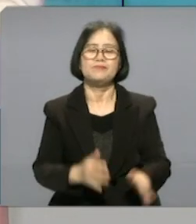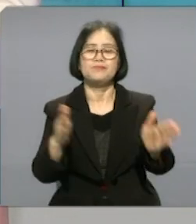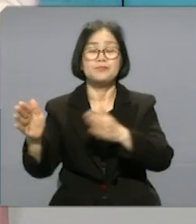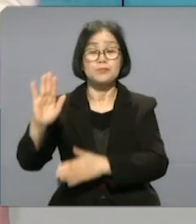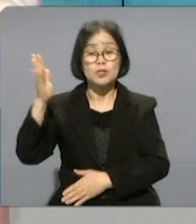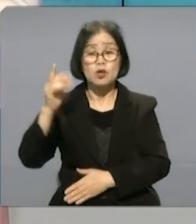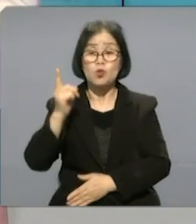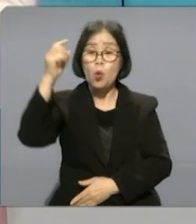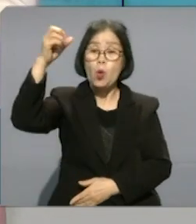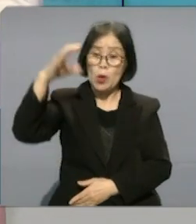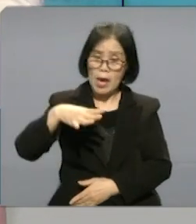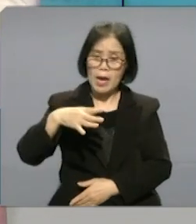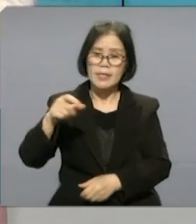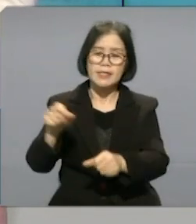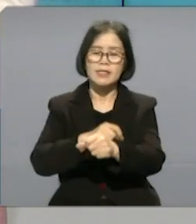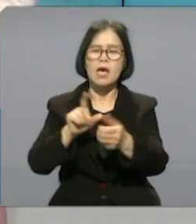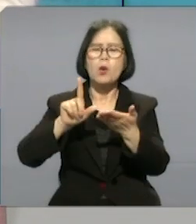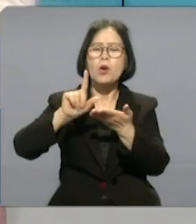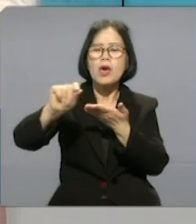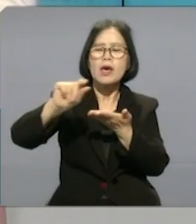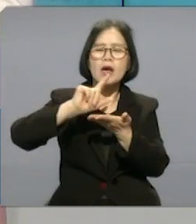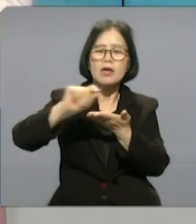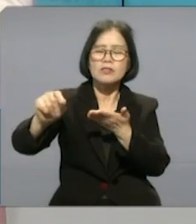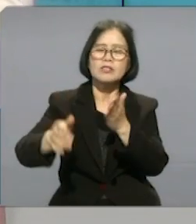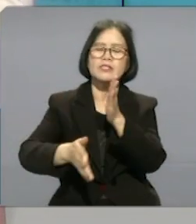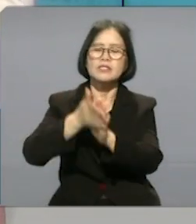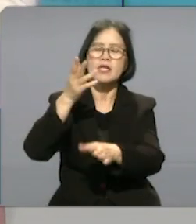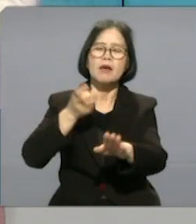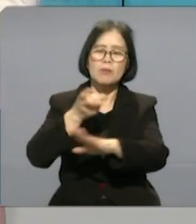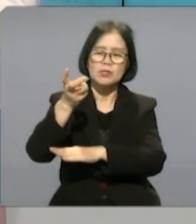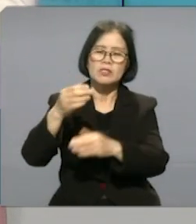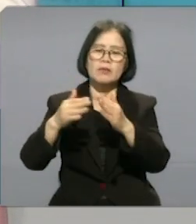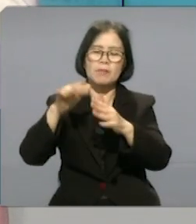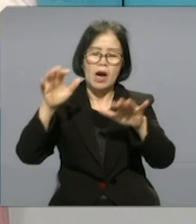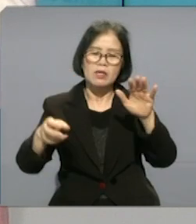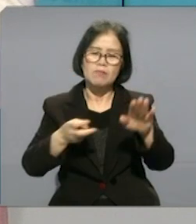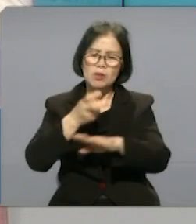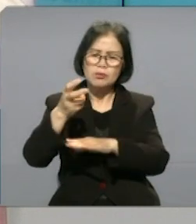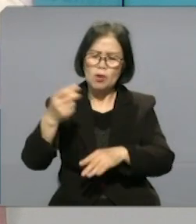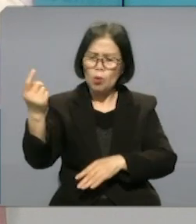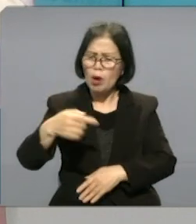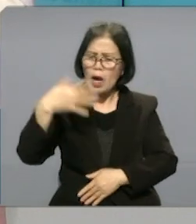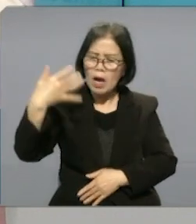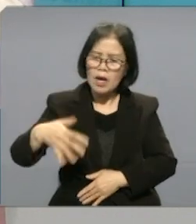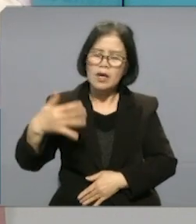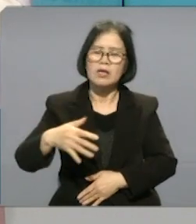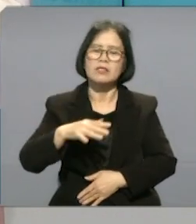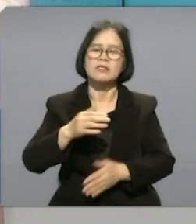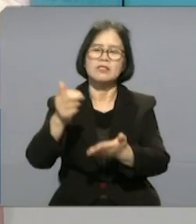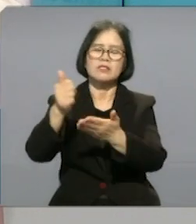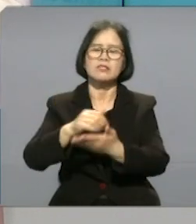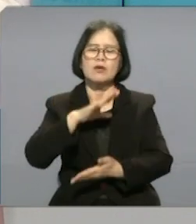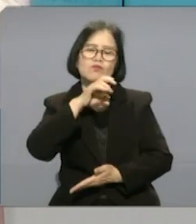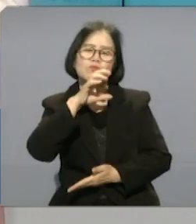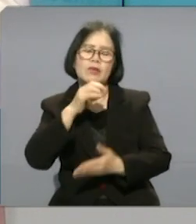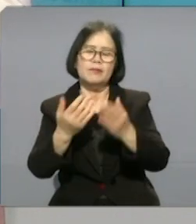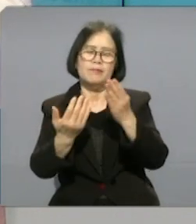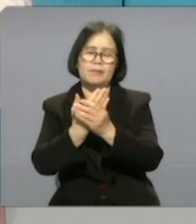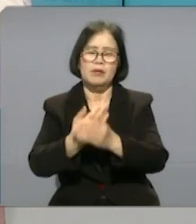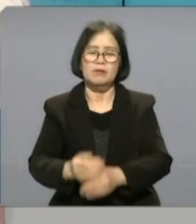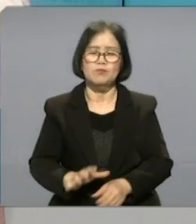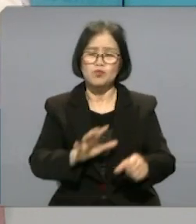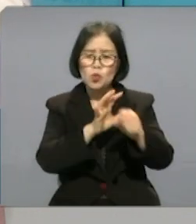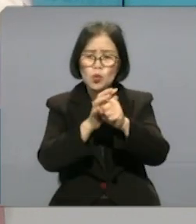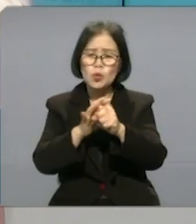최근 고양시, 특히 외곽으로 갈수록 시내버스, 마을버스가 제때 오지 않아 승객 불만이 속출하고 있습니다.